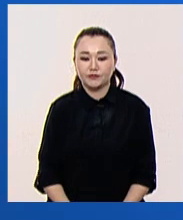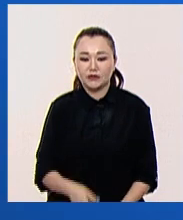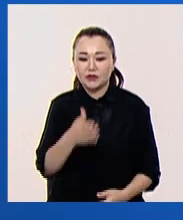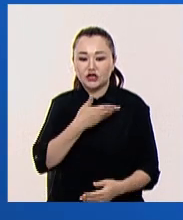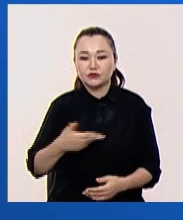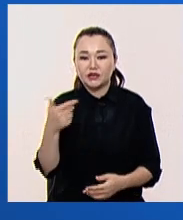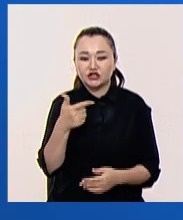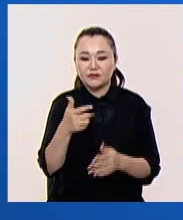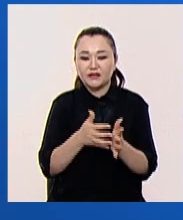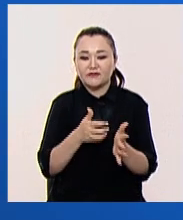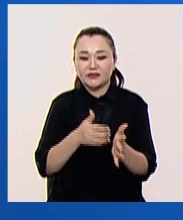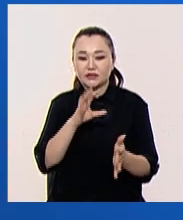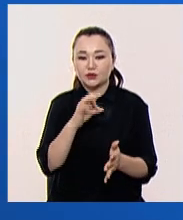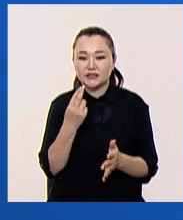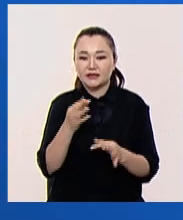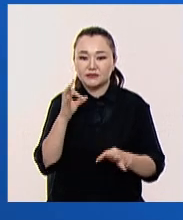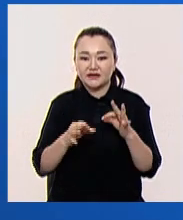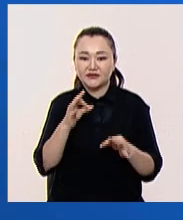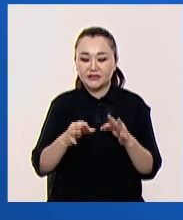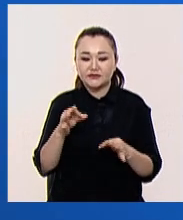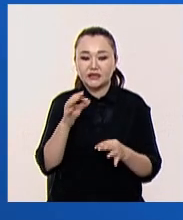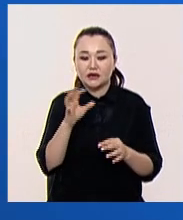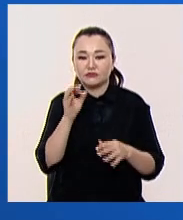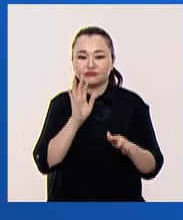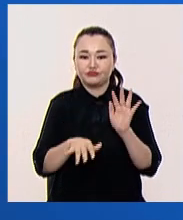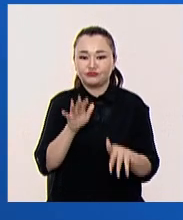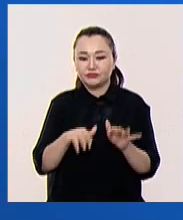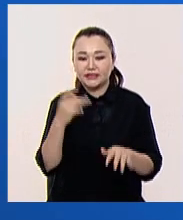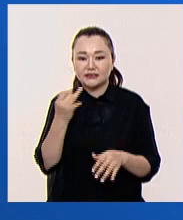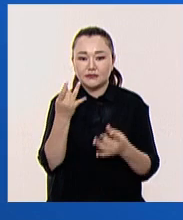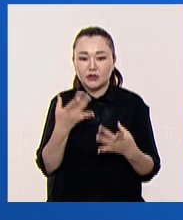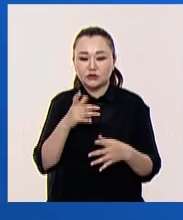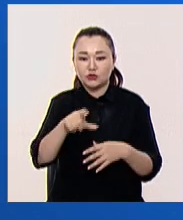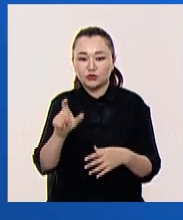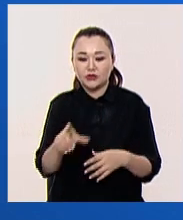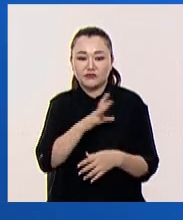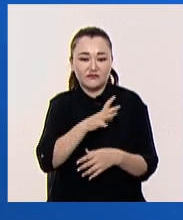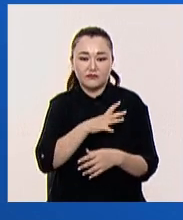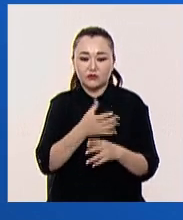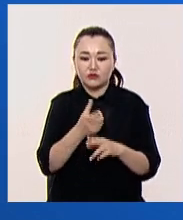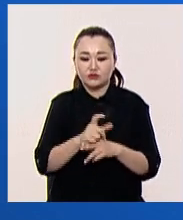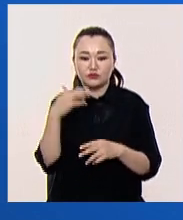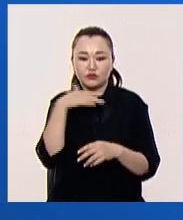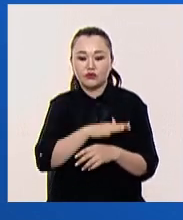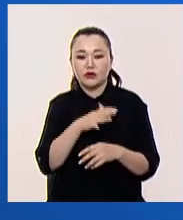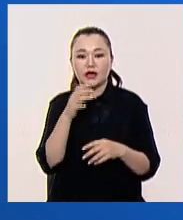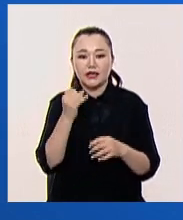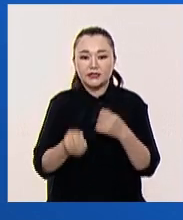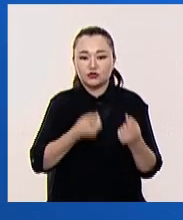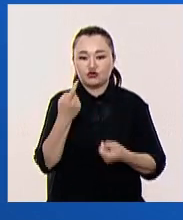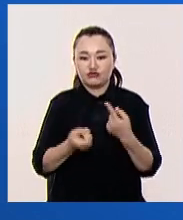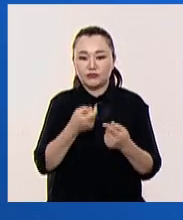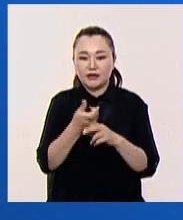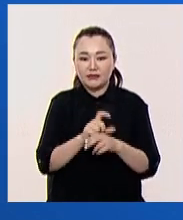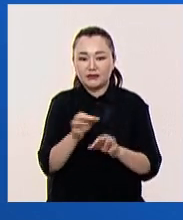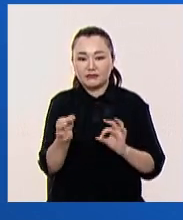Нашим гражданам явно не хватает социальной справедливости. Пренебрежение интересами простых людей происходит сплошь и рядом. И источником порой